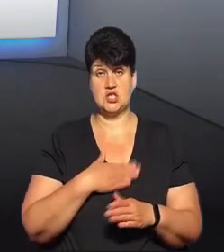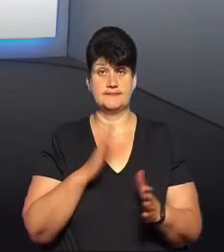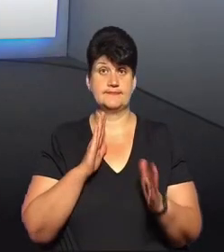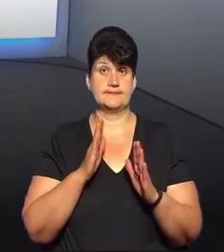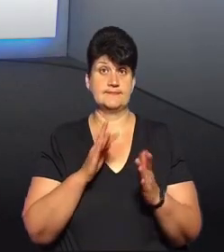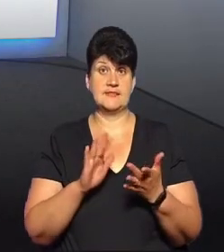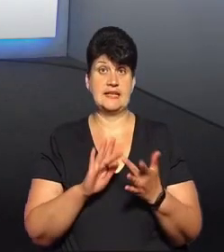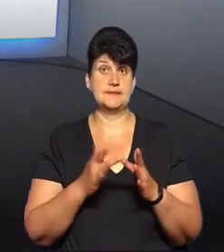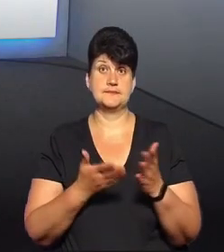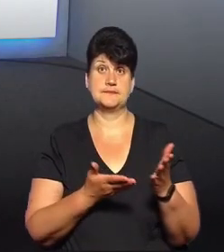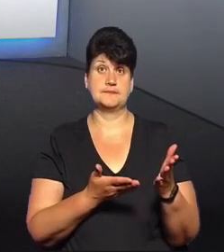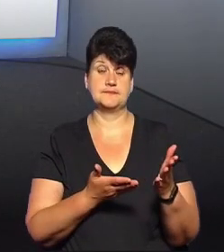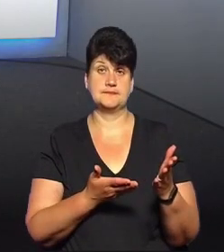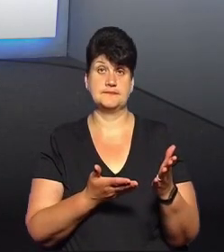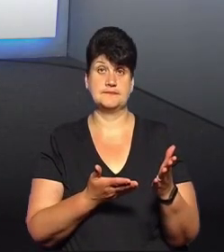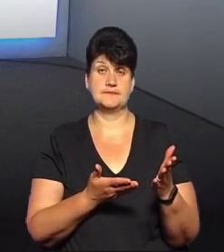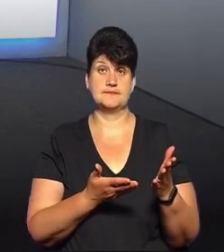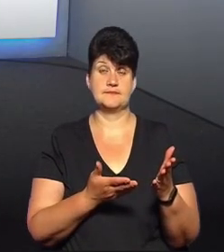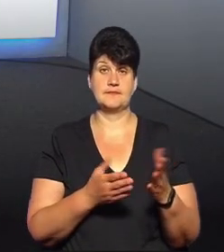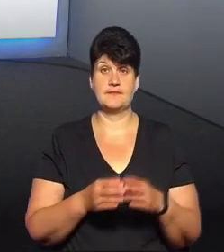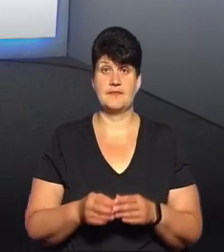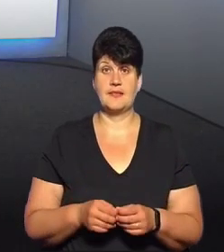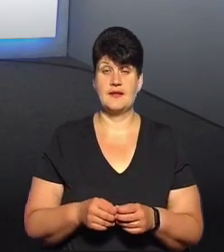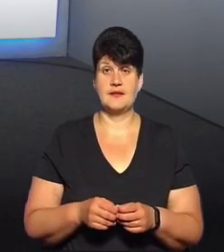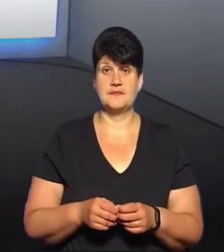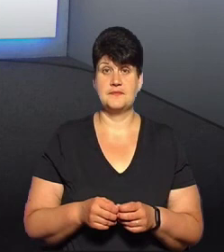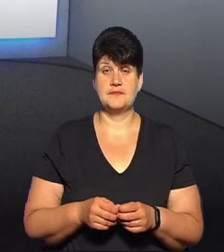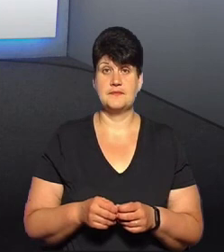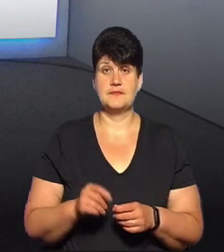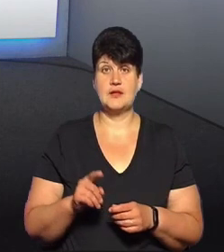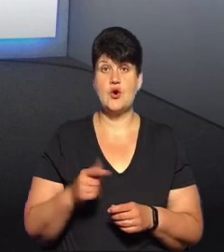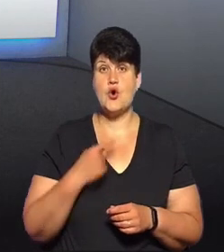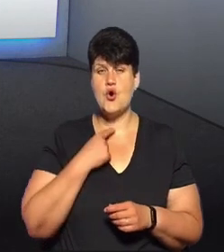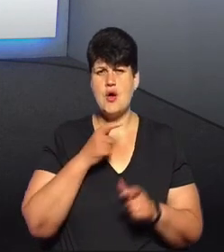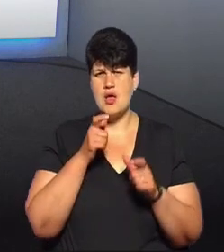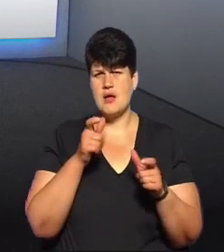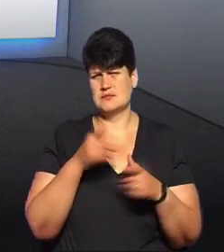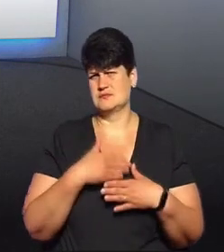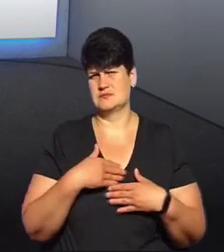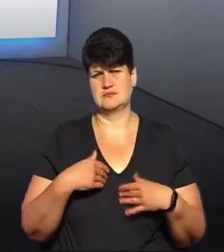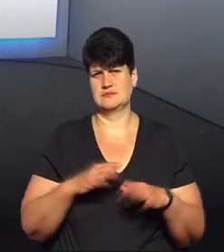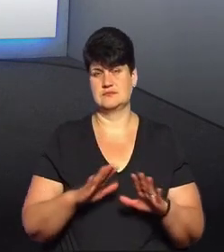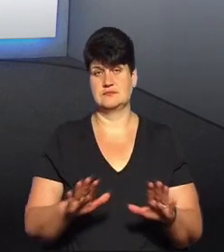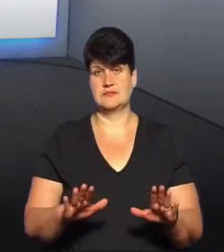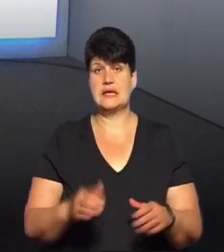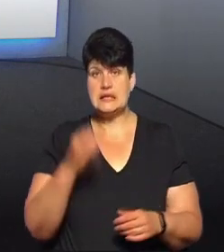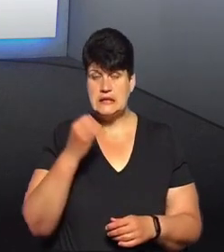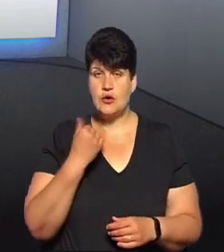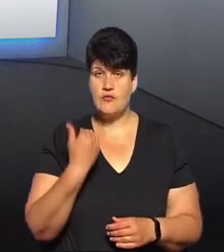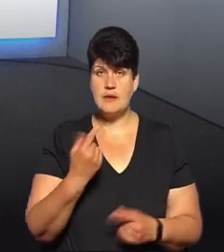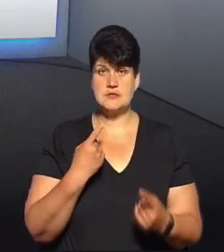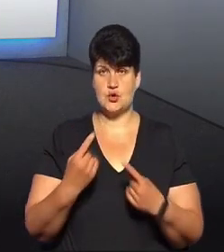ми на цьому мусимо стати. Голослівними ми точно не хочемо бути. Ще раз? А голослівними ми точно не хочемо. Окей, я вам дуже дякую за розмову. Насправді дякую,